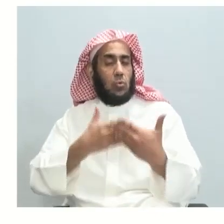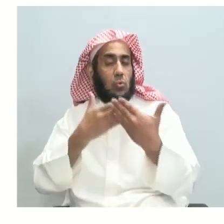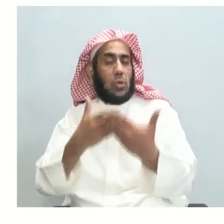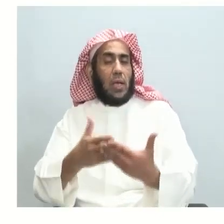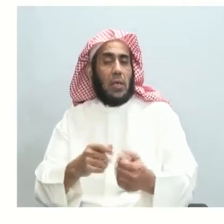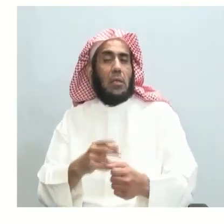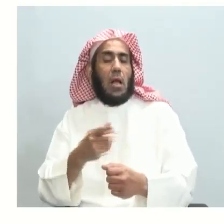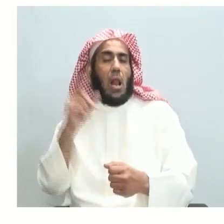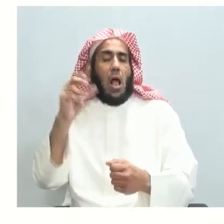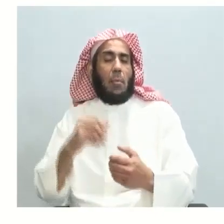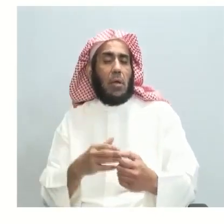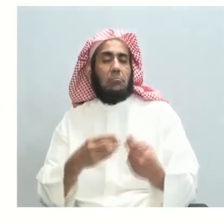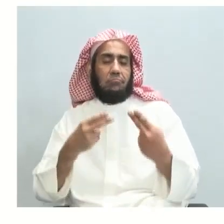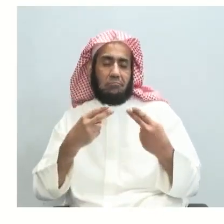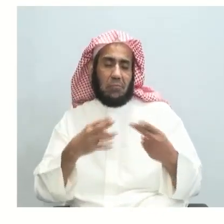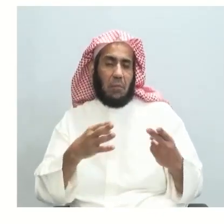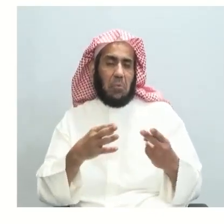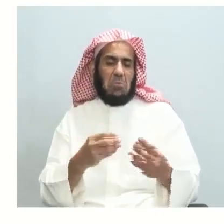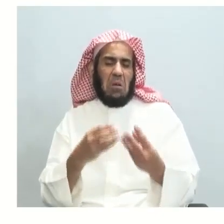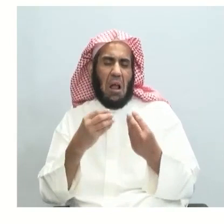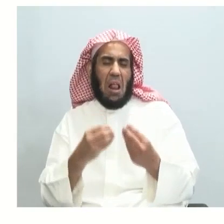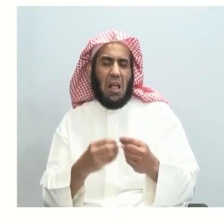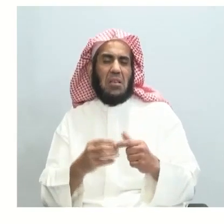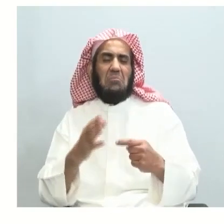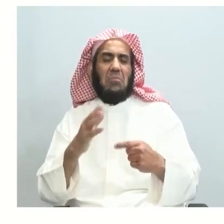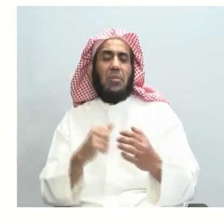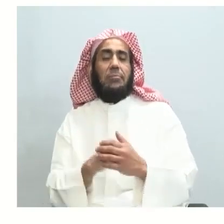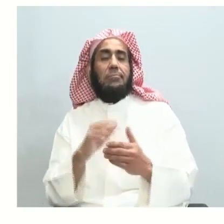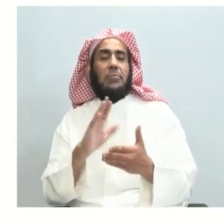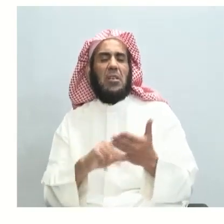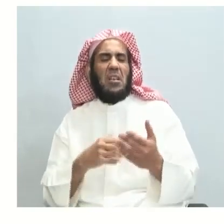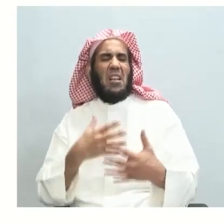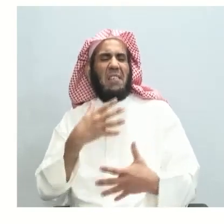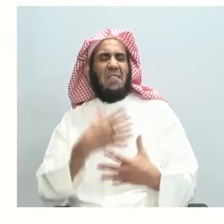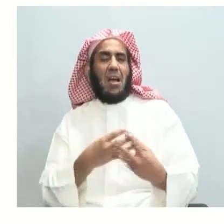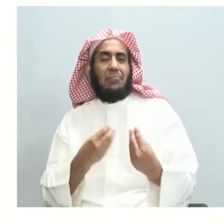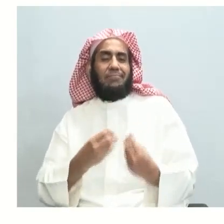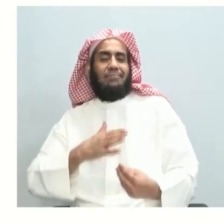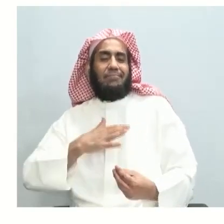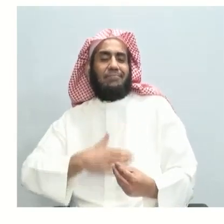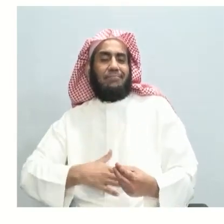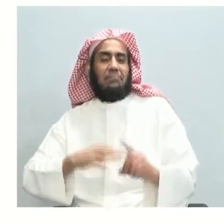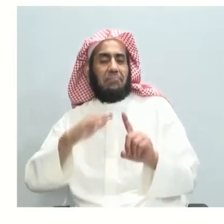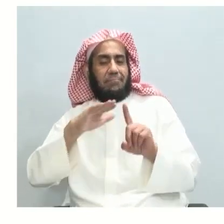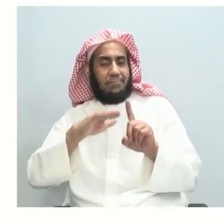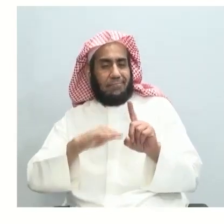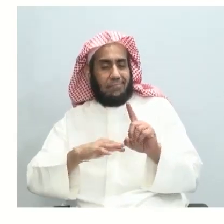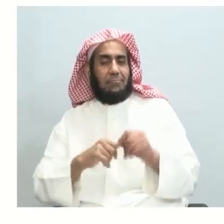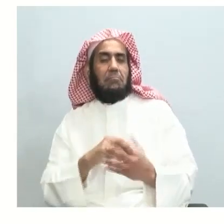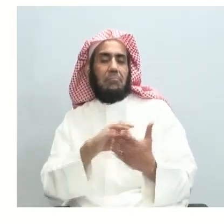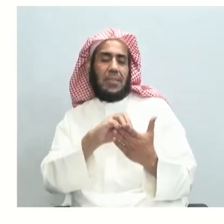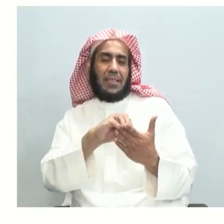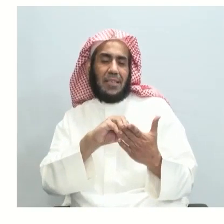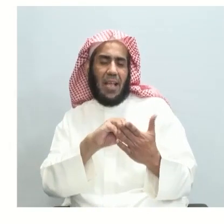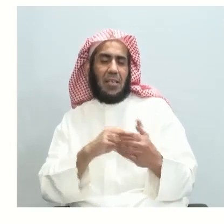يتقبل وقد يقلل حجم الضرر او مثلا انفعال العميل وبالتالي قد يكون هنالك امتصاص